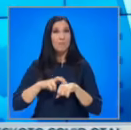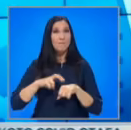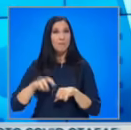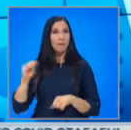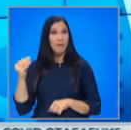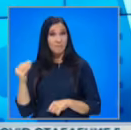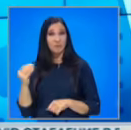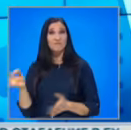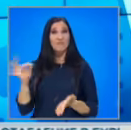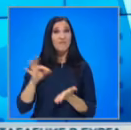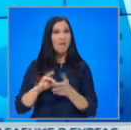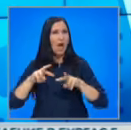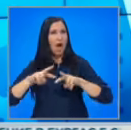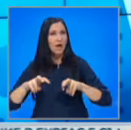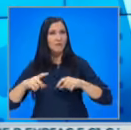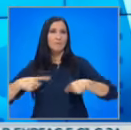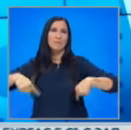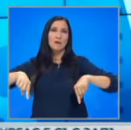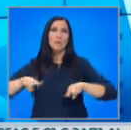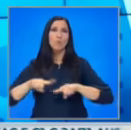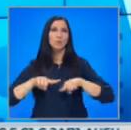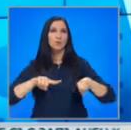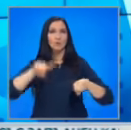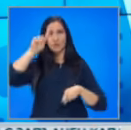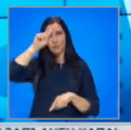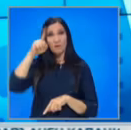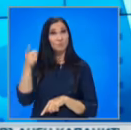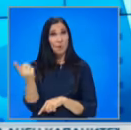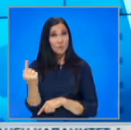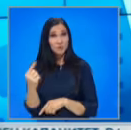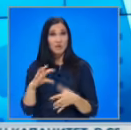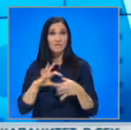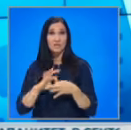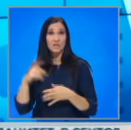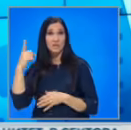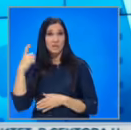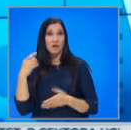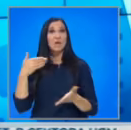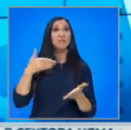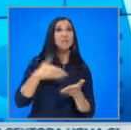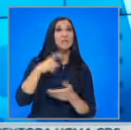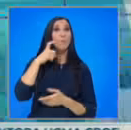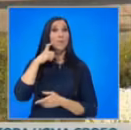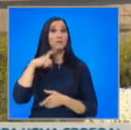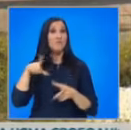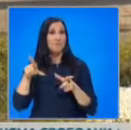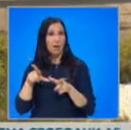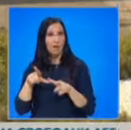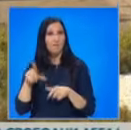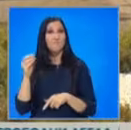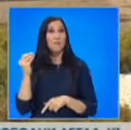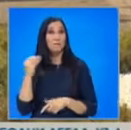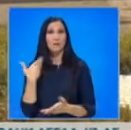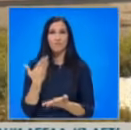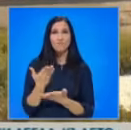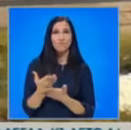Димитър Барбатов се яви на разпит в районната прокуратура в София. Той е призован във връзка с сигнала срещу Борислав Михайлов. Барбатов